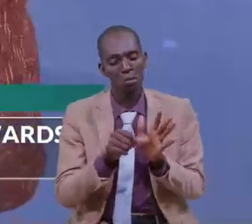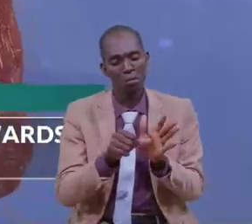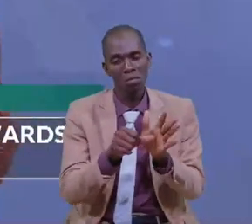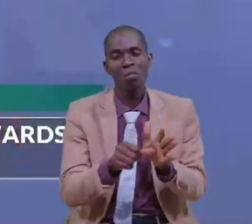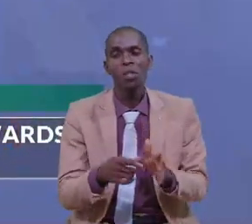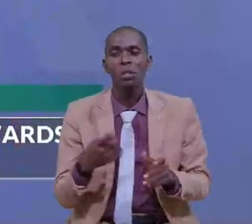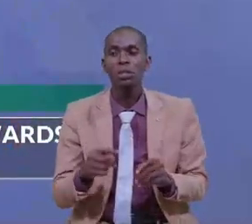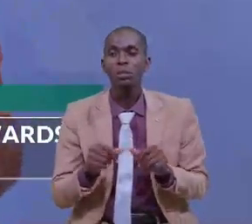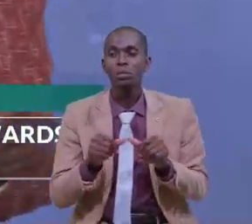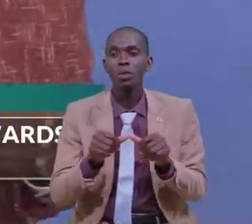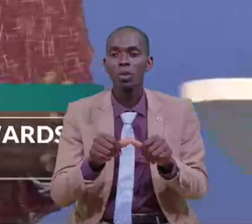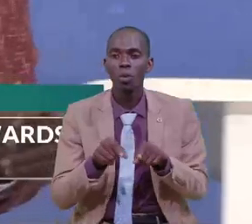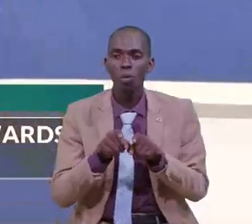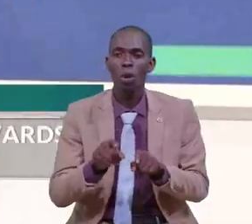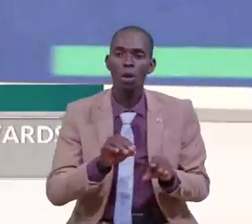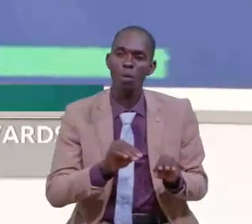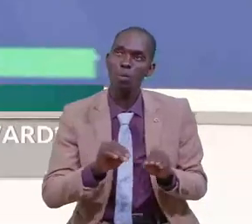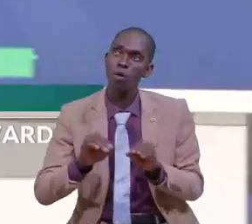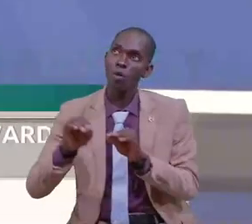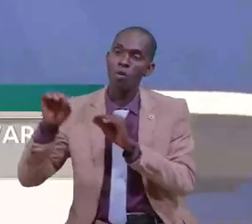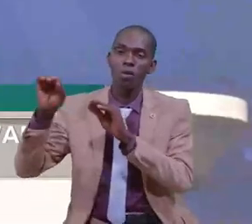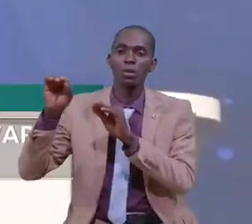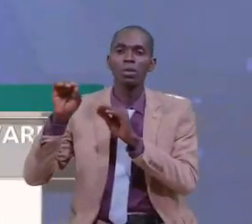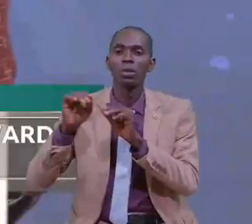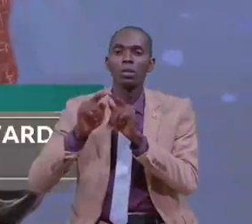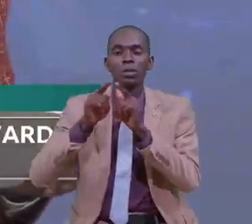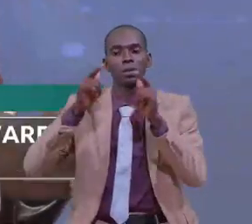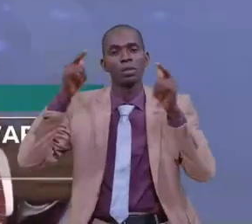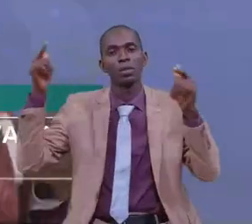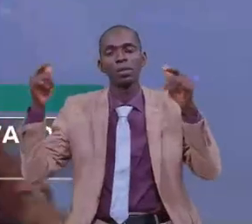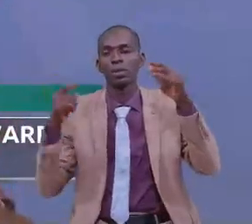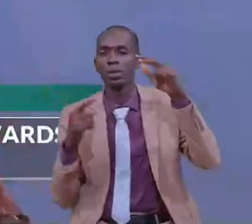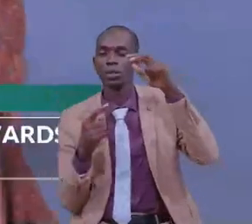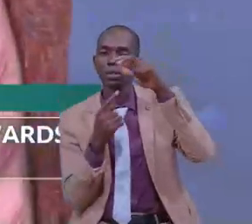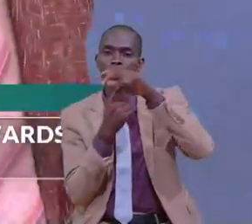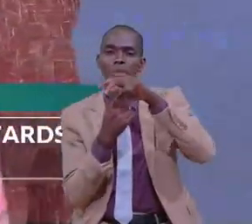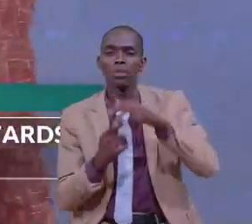tout en avançant pour un grand championnat.